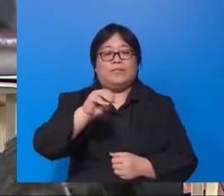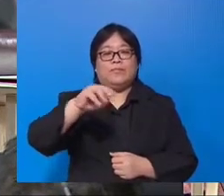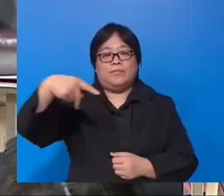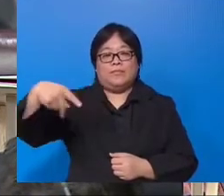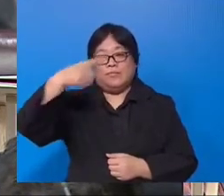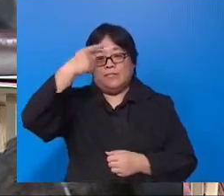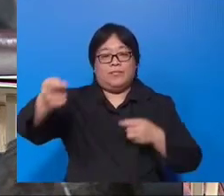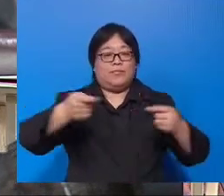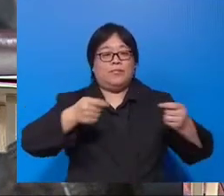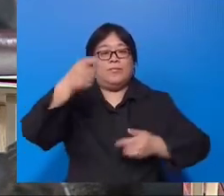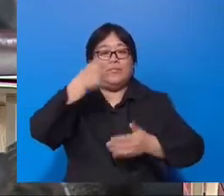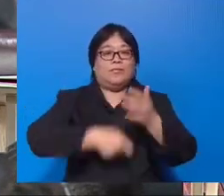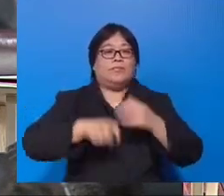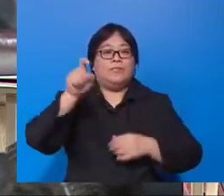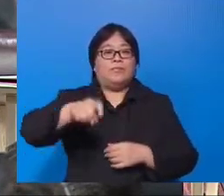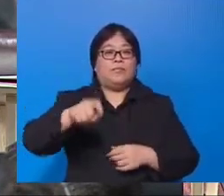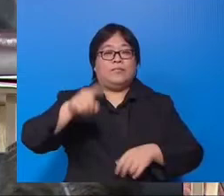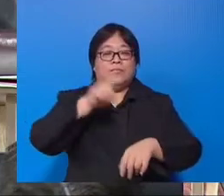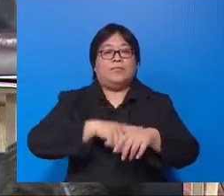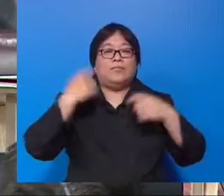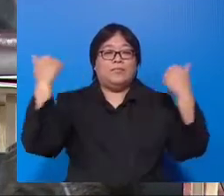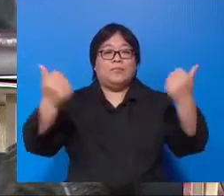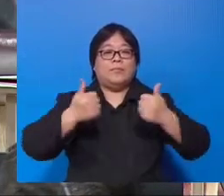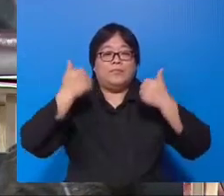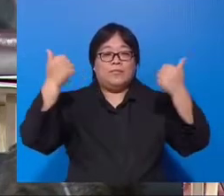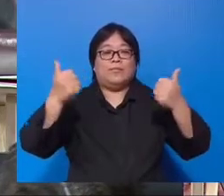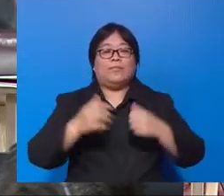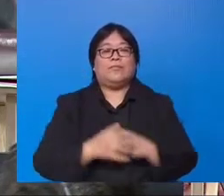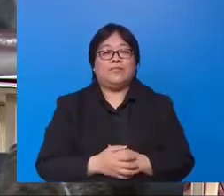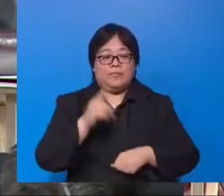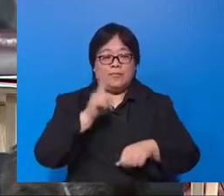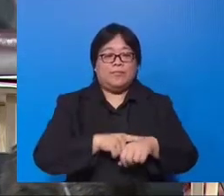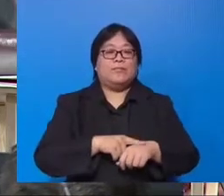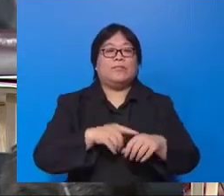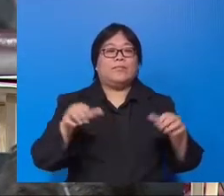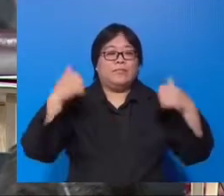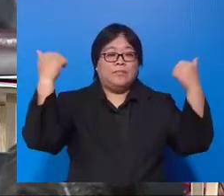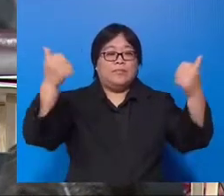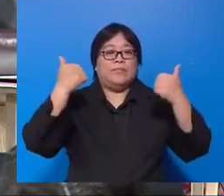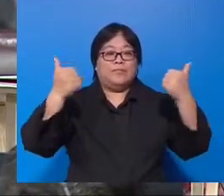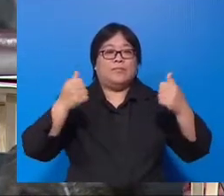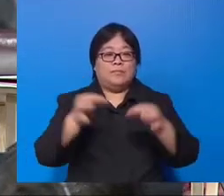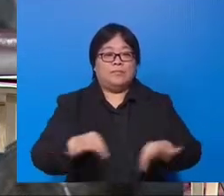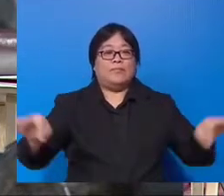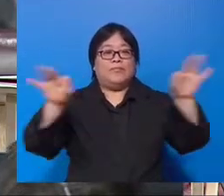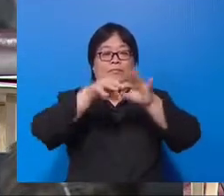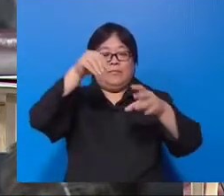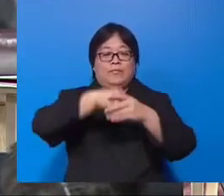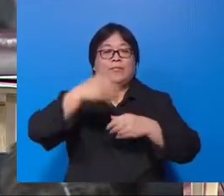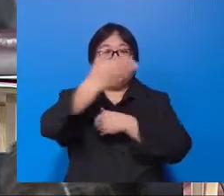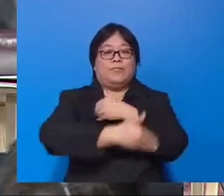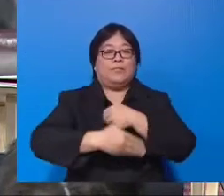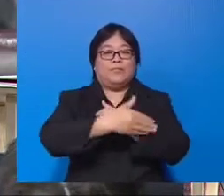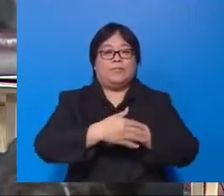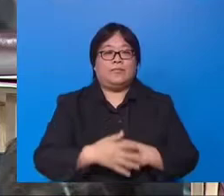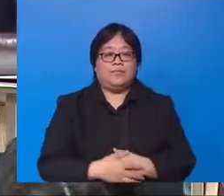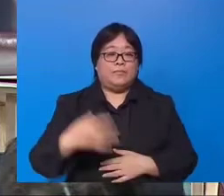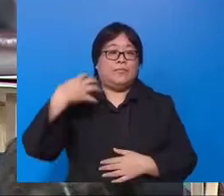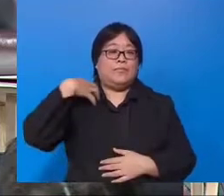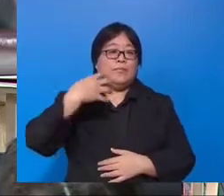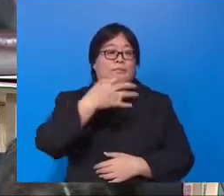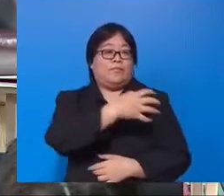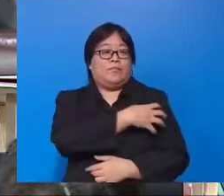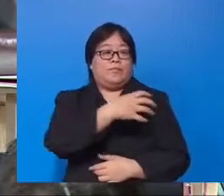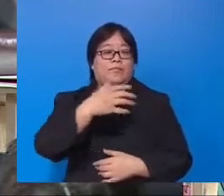bagi mengawal harga barang keperluan musim perayaan tertentu semasa musim simple angka meredam gawe pegawai-pegawai VOC pasti